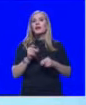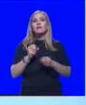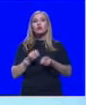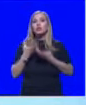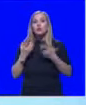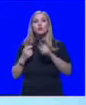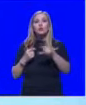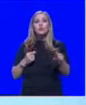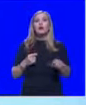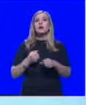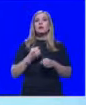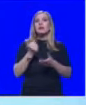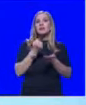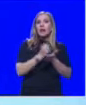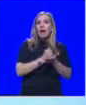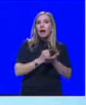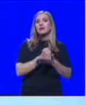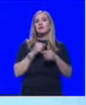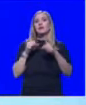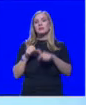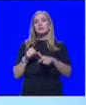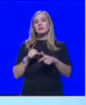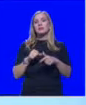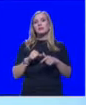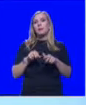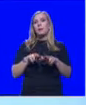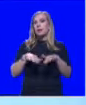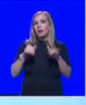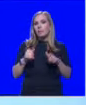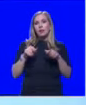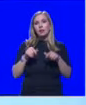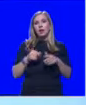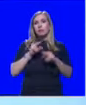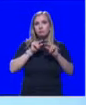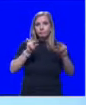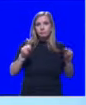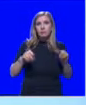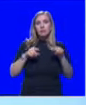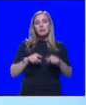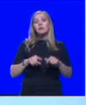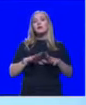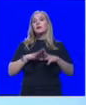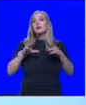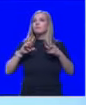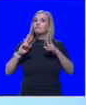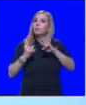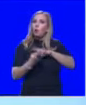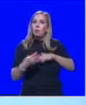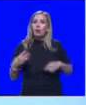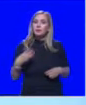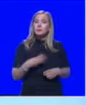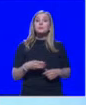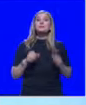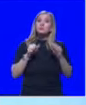случва с инсулина, в този момент това може да даде обратен ефект. И второто е, че да, като че ли